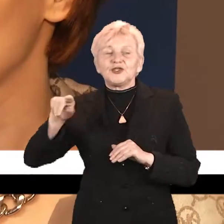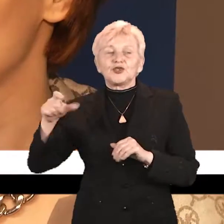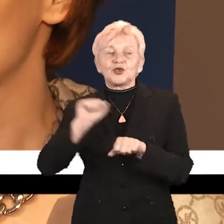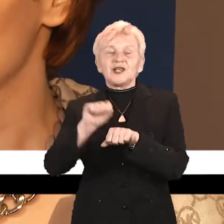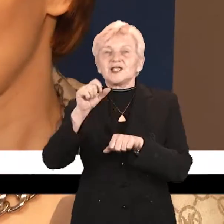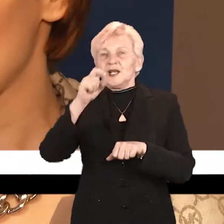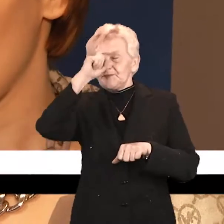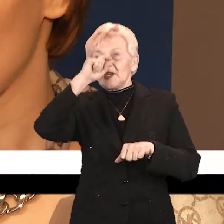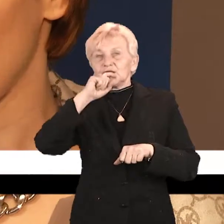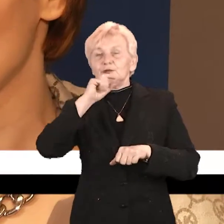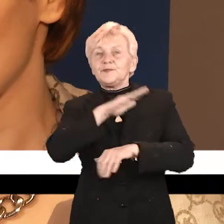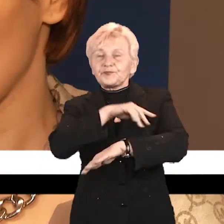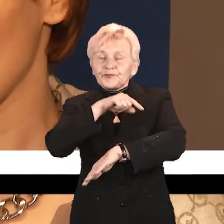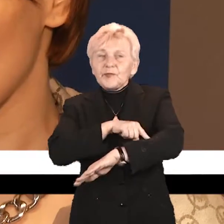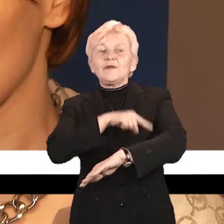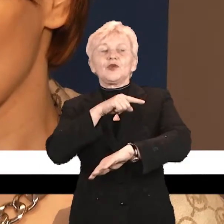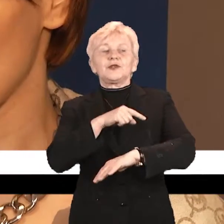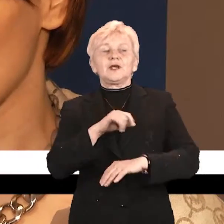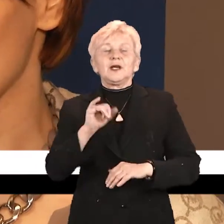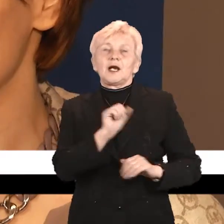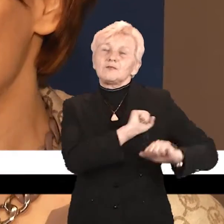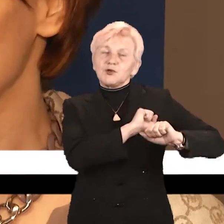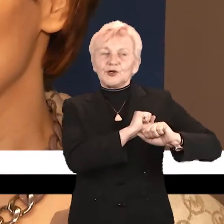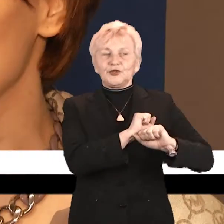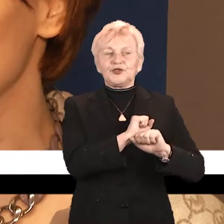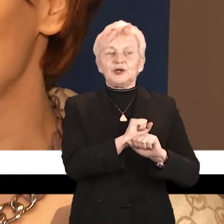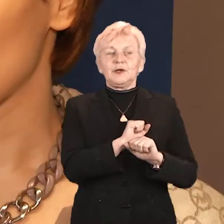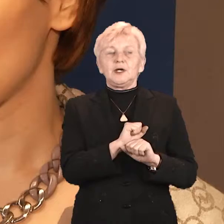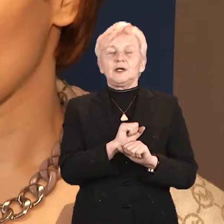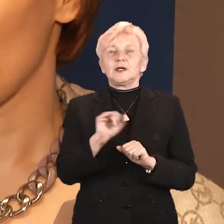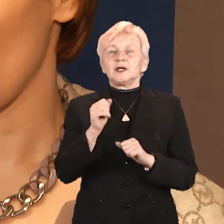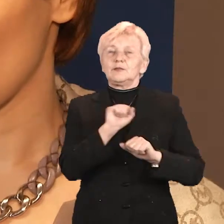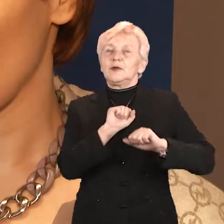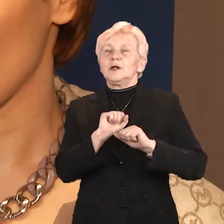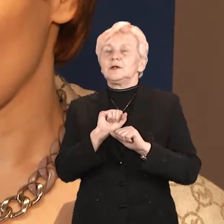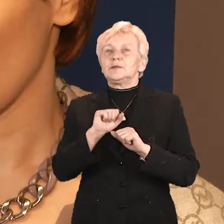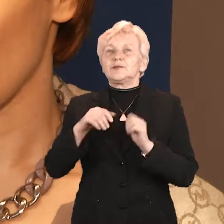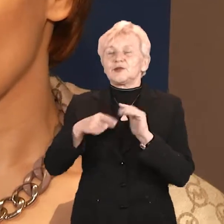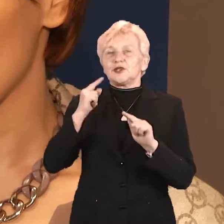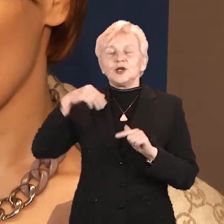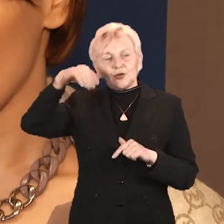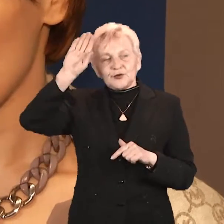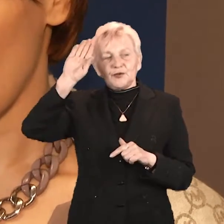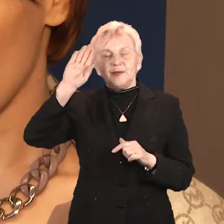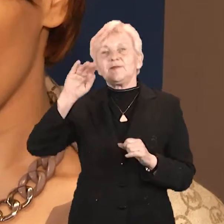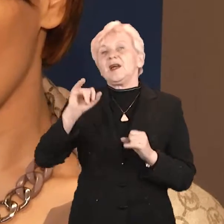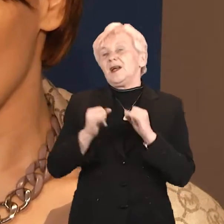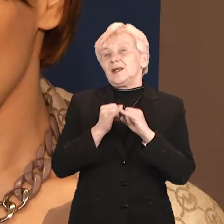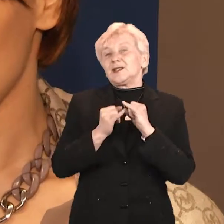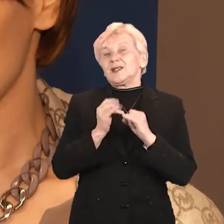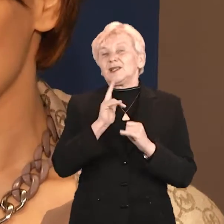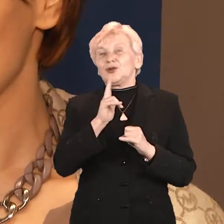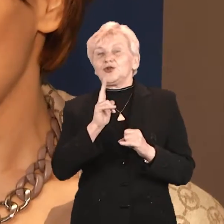się bronić przed nadużyciami ze strony dorosłych i uczenie ich bardzo prostej rzeczy, mianowicie jeżeli ktoś narusza